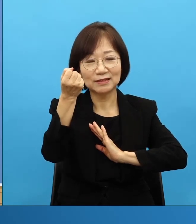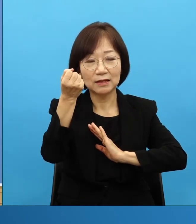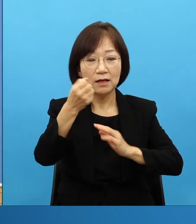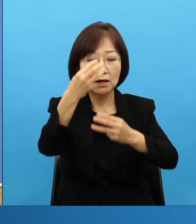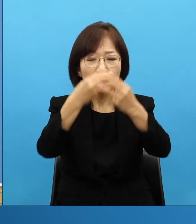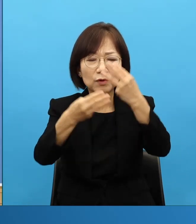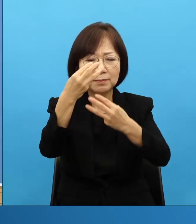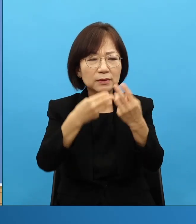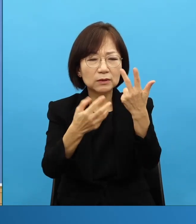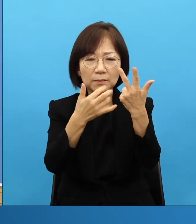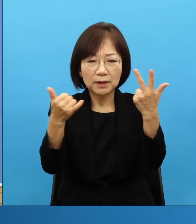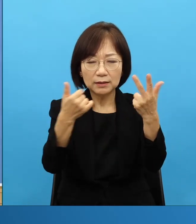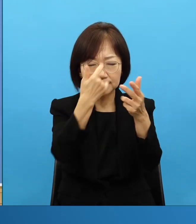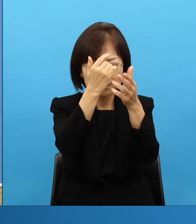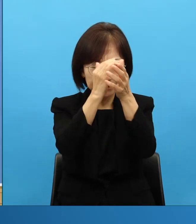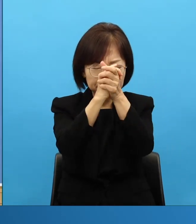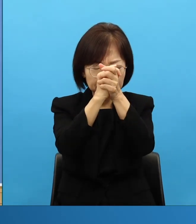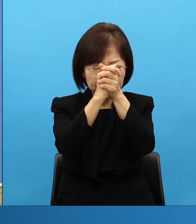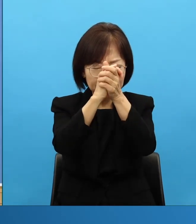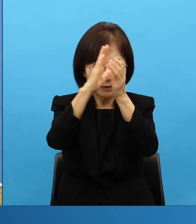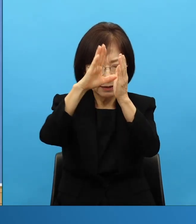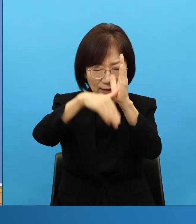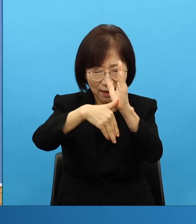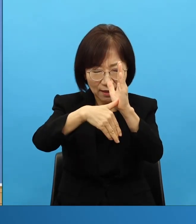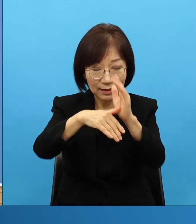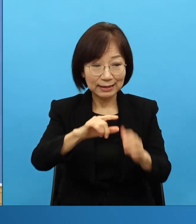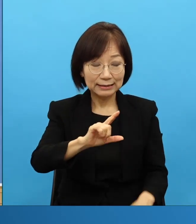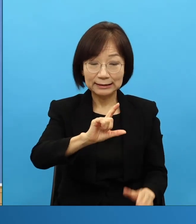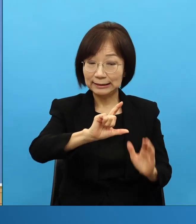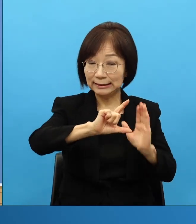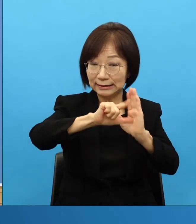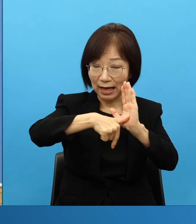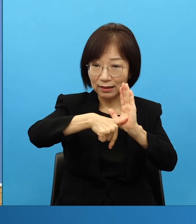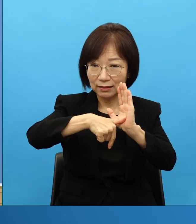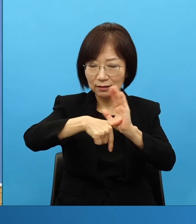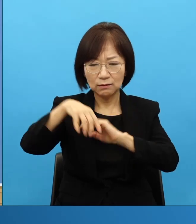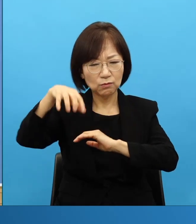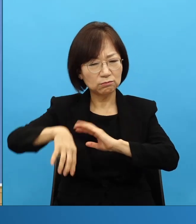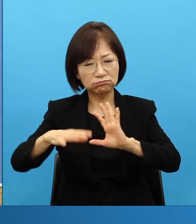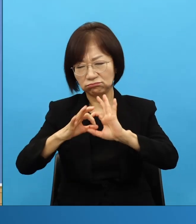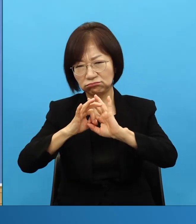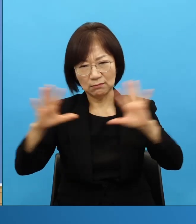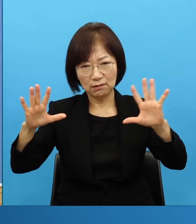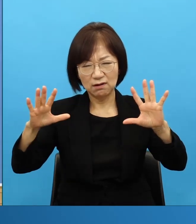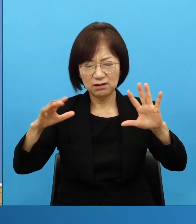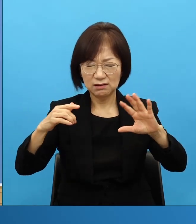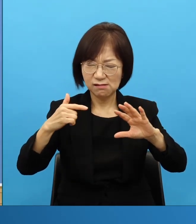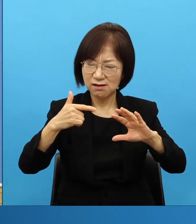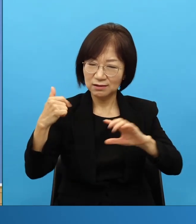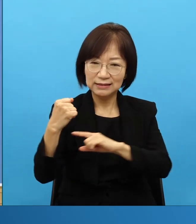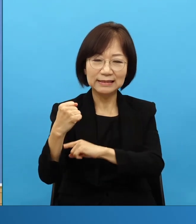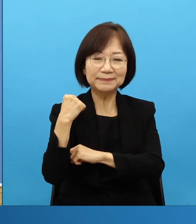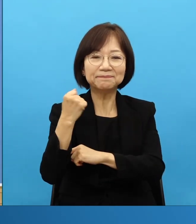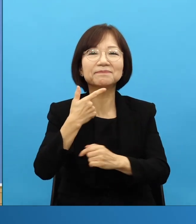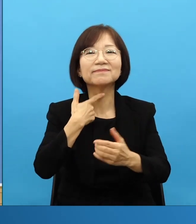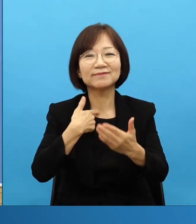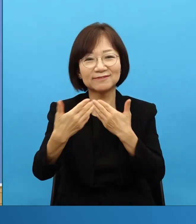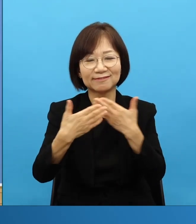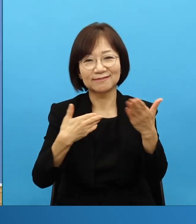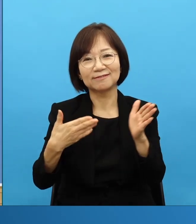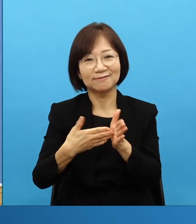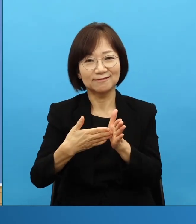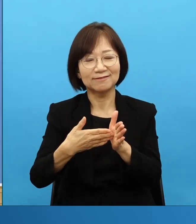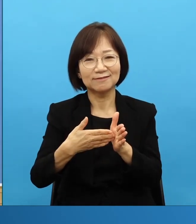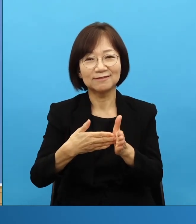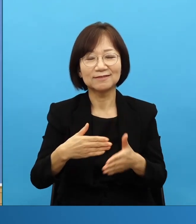때 정말로 시공간을 초월하는 하나님의 역사를 났어요. When the 7 remnants prayed, we truly saw the works of God that transcended their